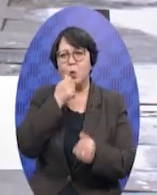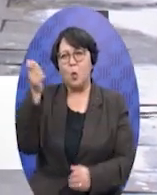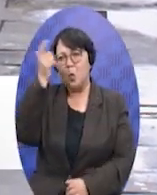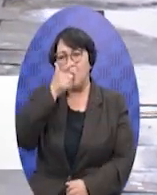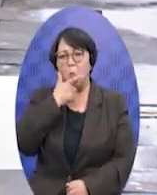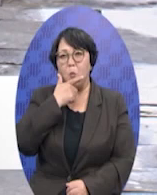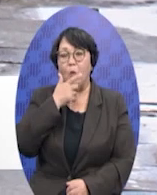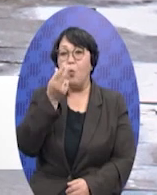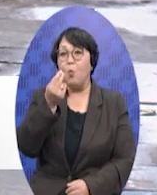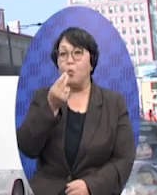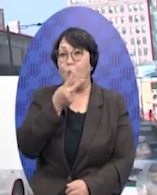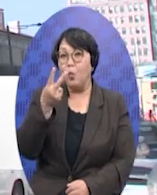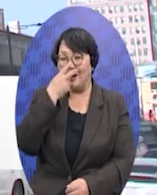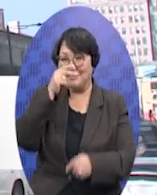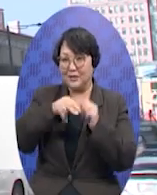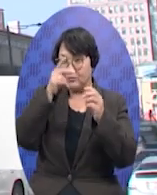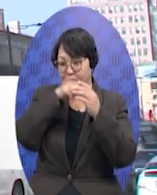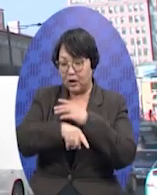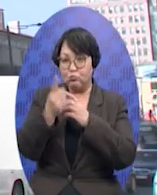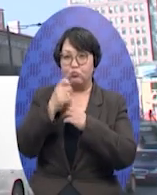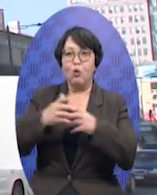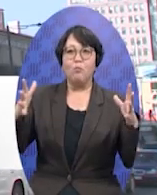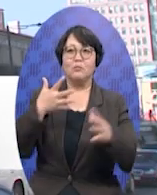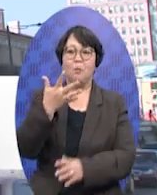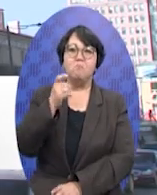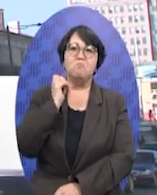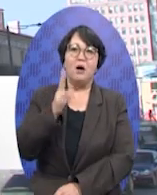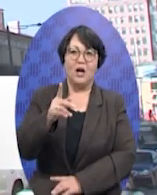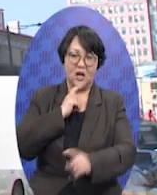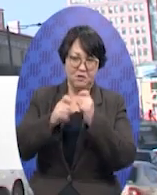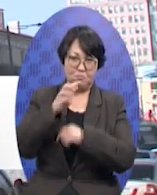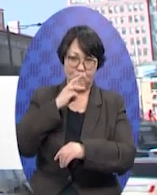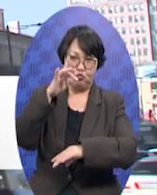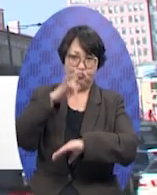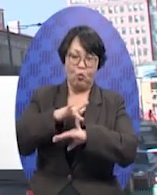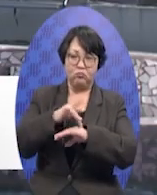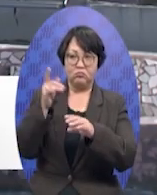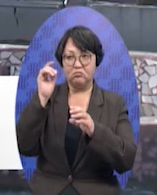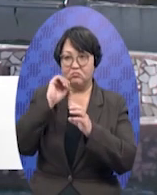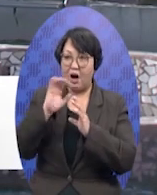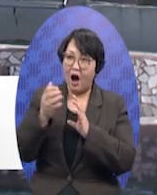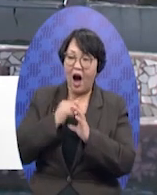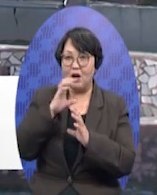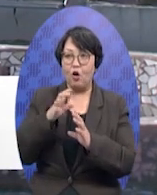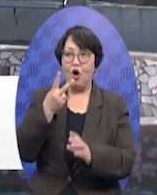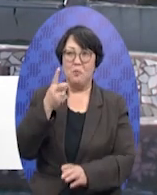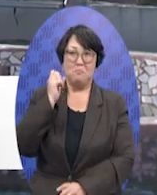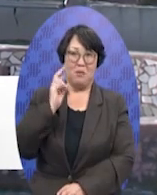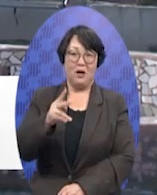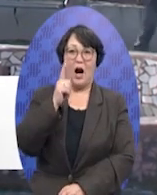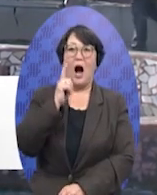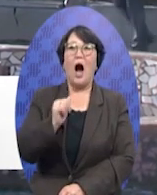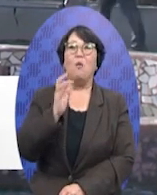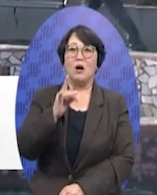суурийг нэгтлэхийн тулд хамгийн том 5 банкны харилцагчийн мэдээллийн төвөөс тодруулж асуусан юм а. Гэтэл 2 банк хавраас хойш хүсэлт хүлэн авахгүй